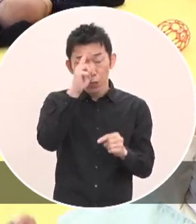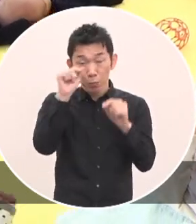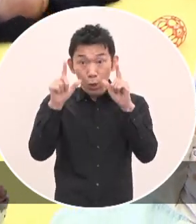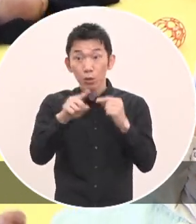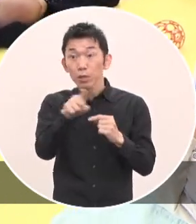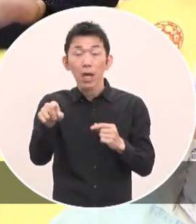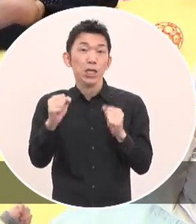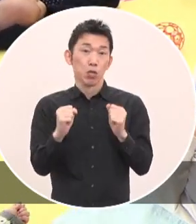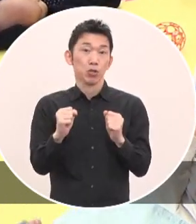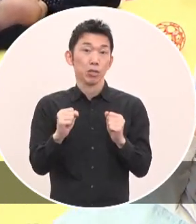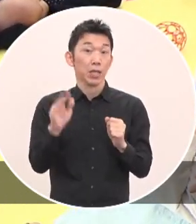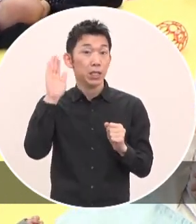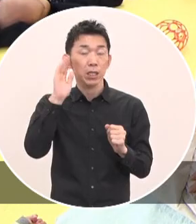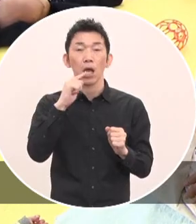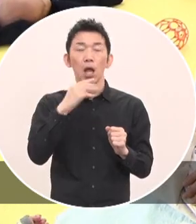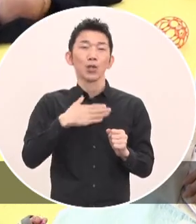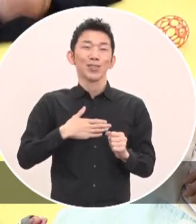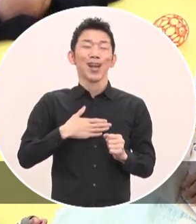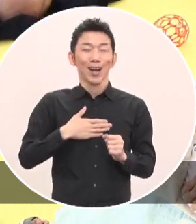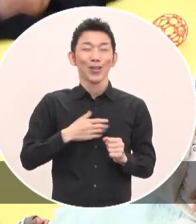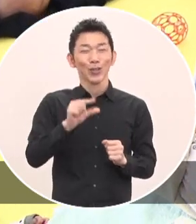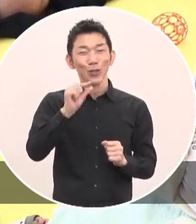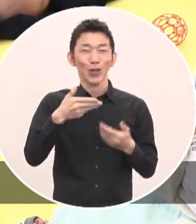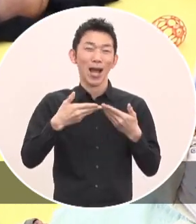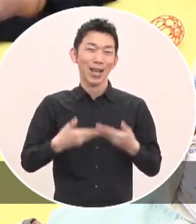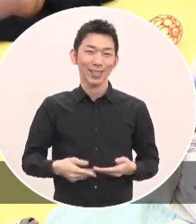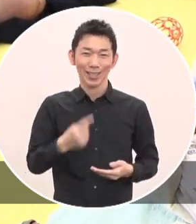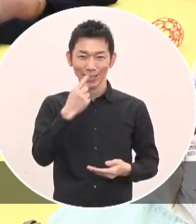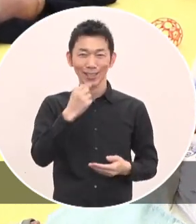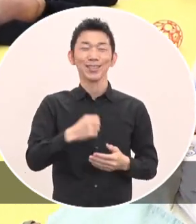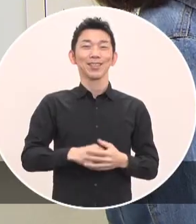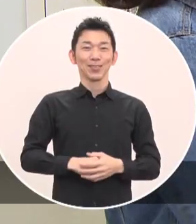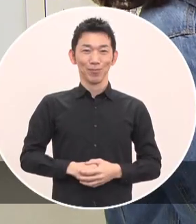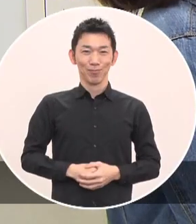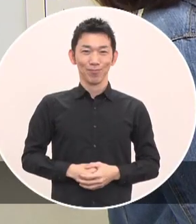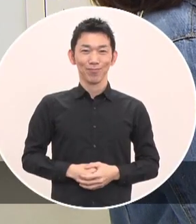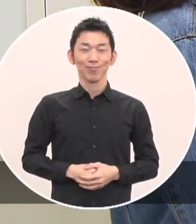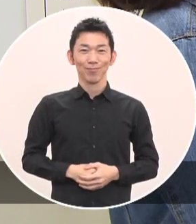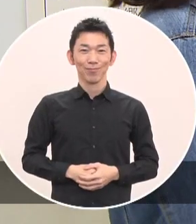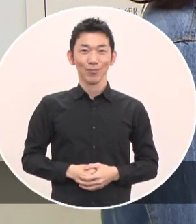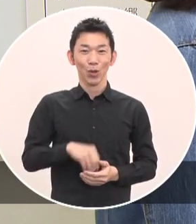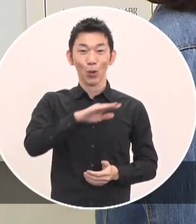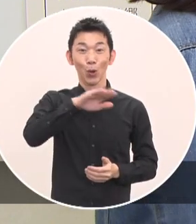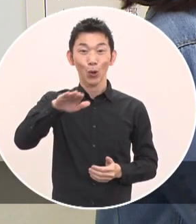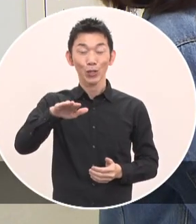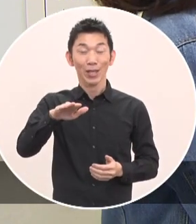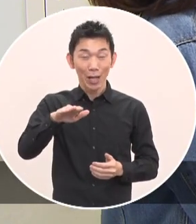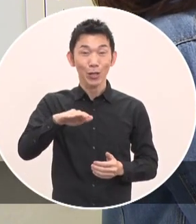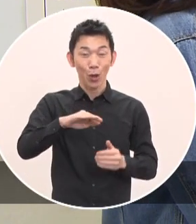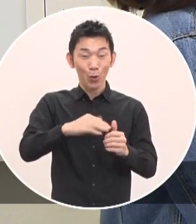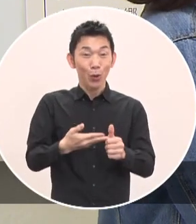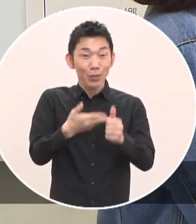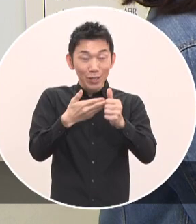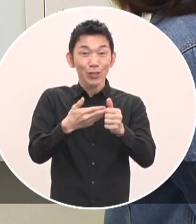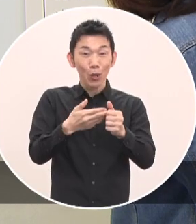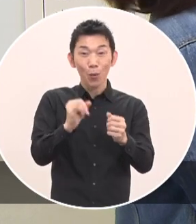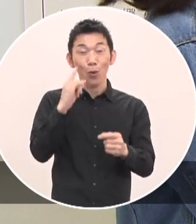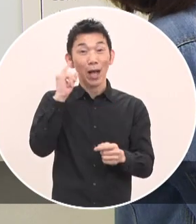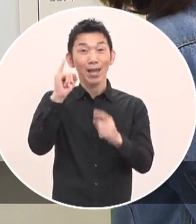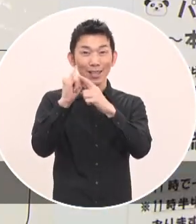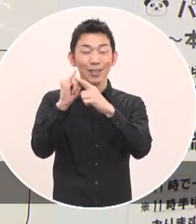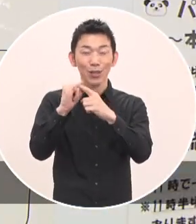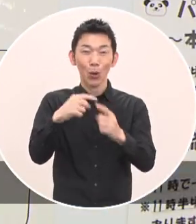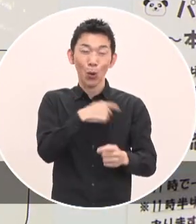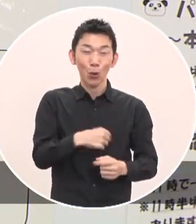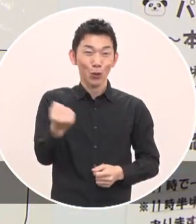着てる子がいるんだなっていうをしてちょっと ic 種類オスからね笑子育て中のママたちにとって心強い場所になっているん